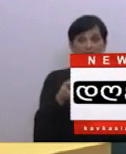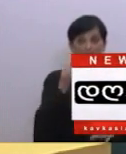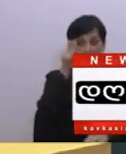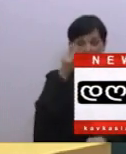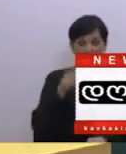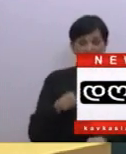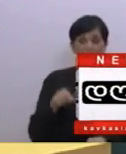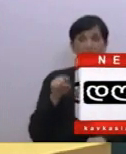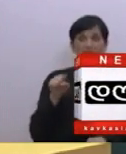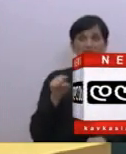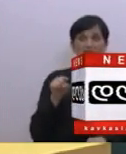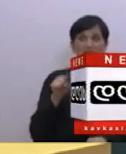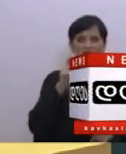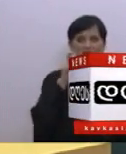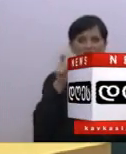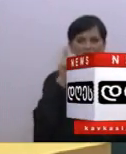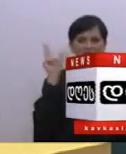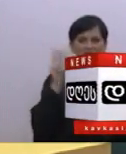რომელიც